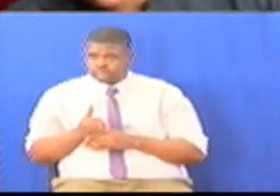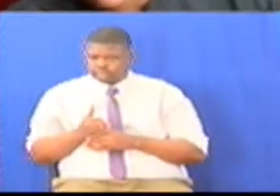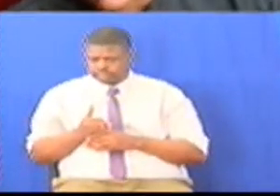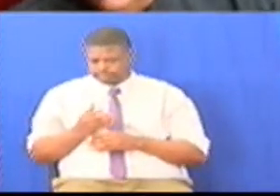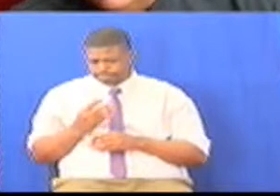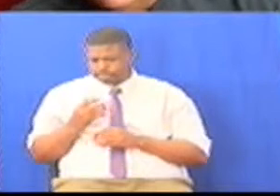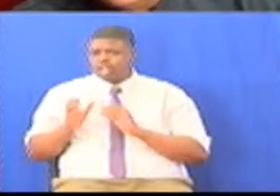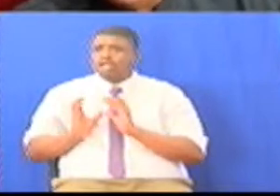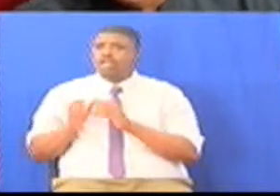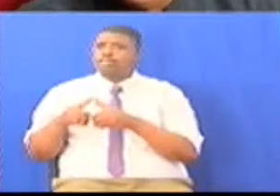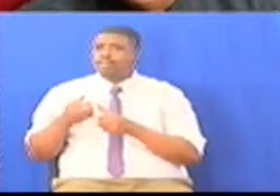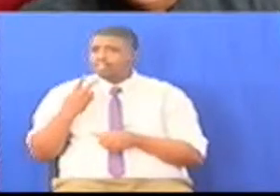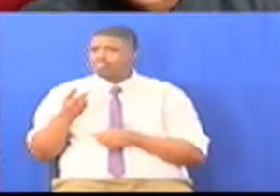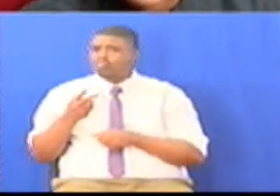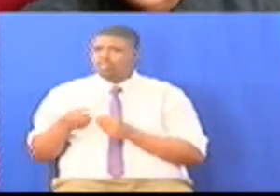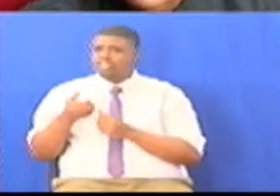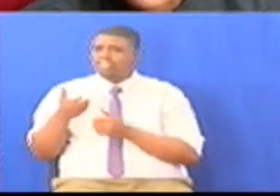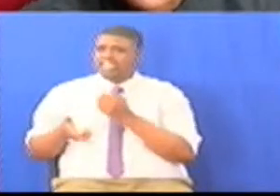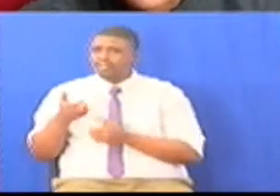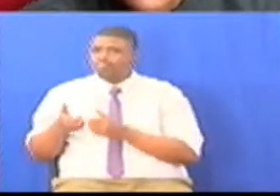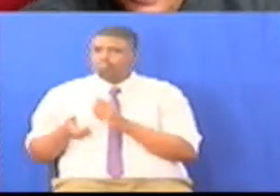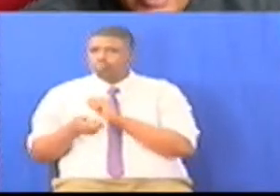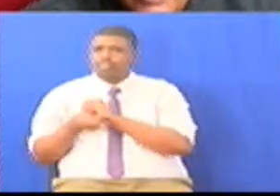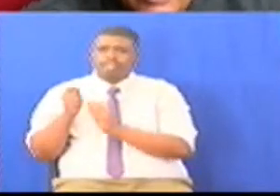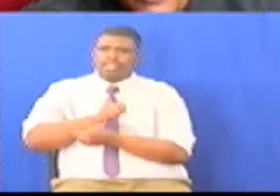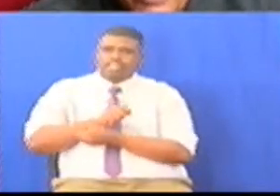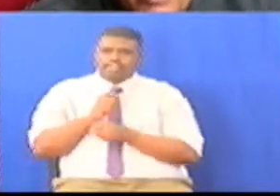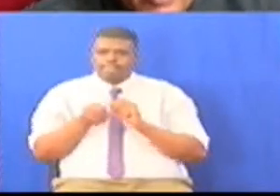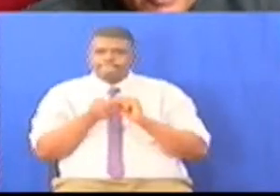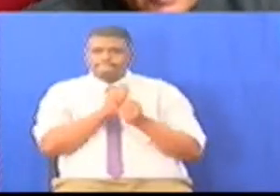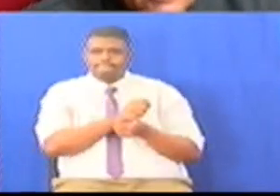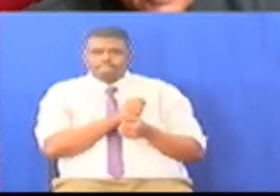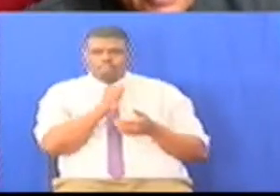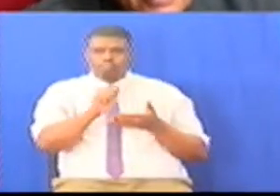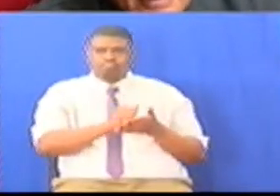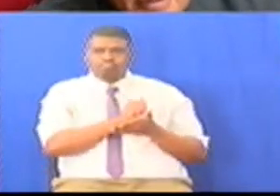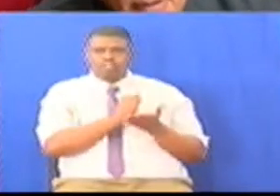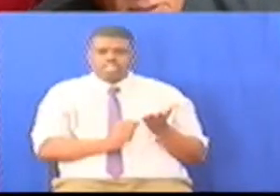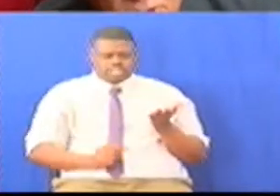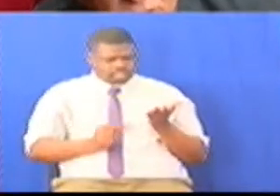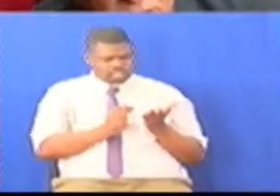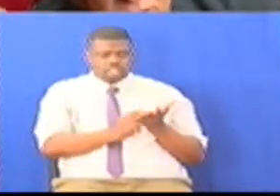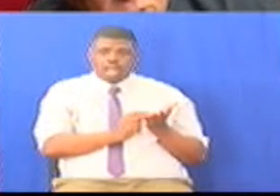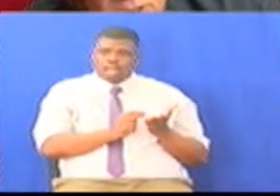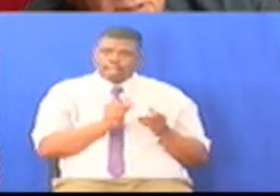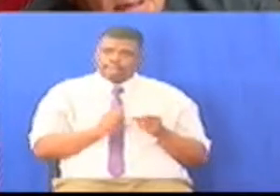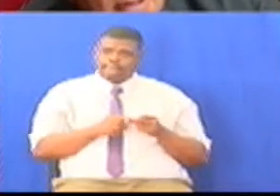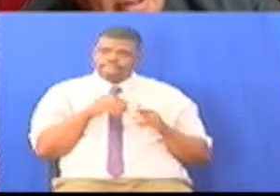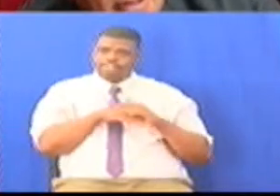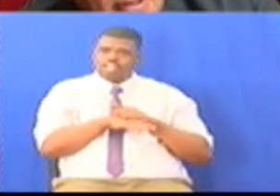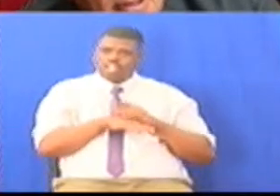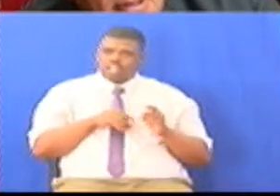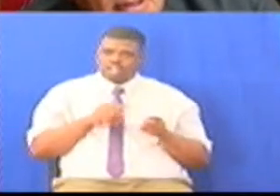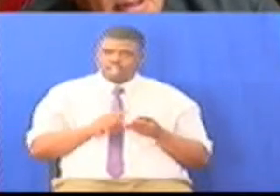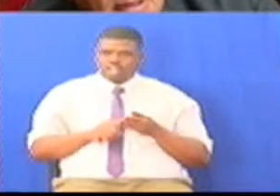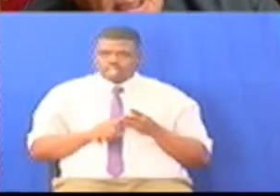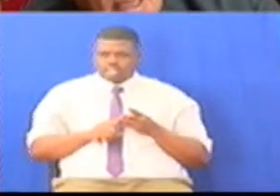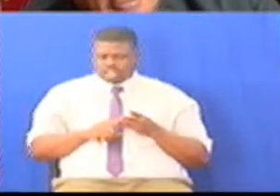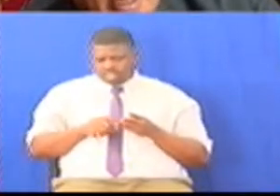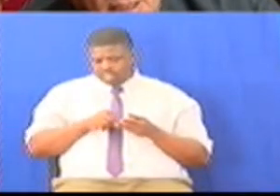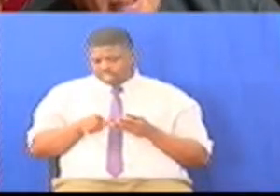changamoto katika mapendekezo ya marekebisho katika sheria hii, hususan swala la kufuta hisa fiche, share warrant za